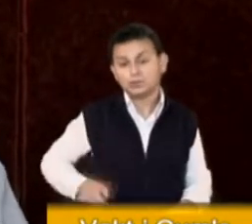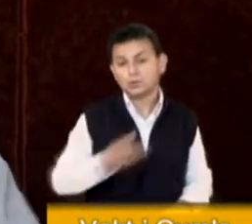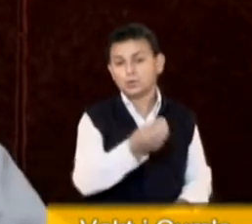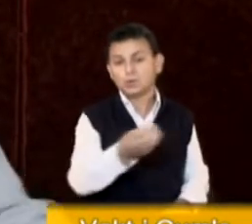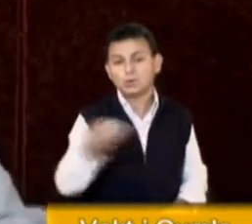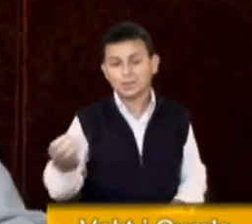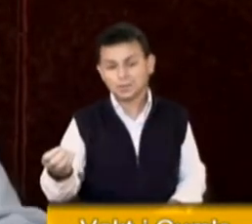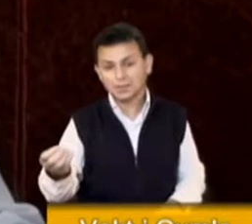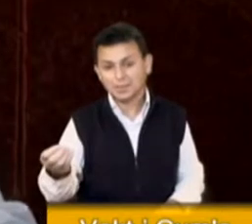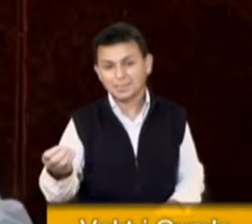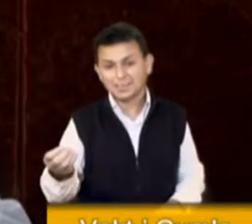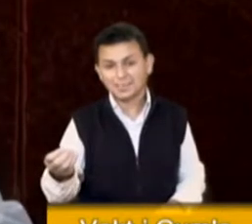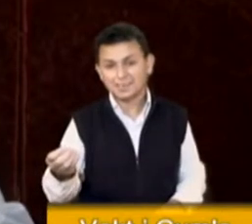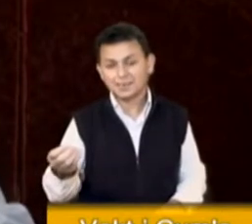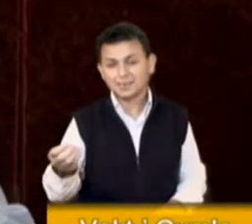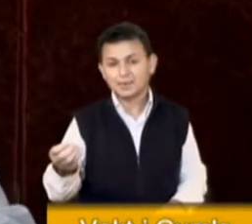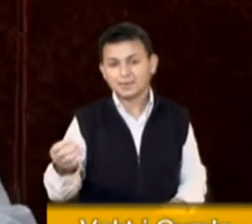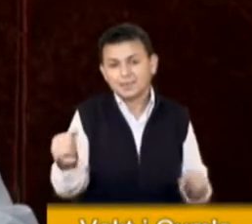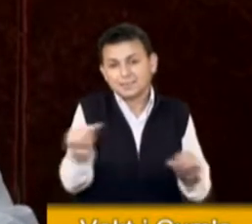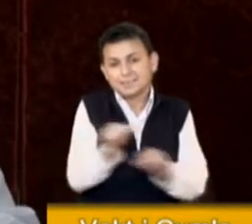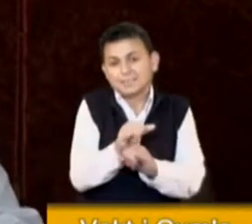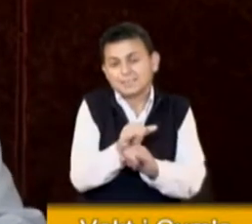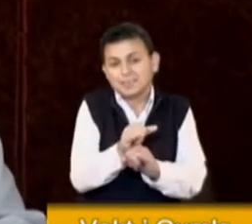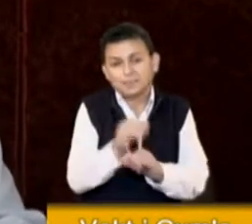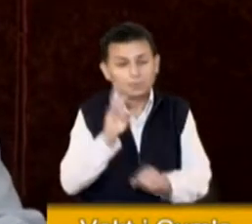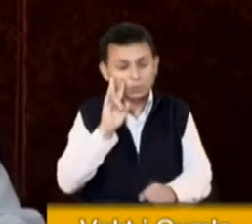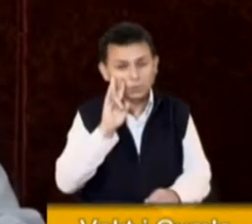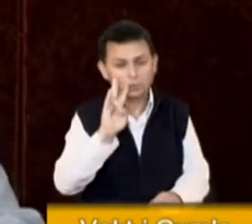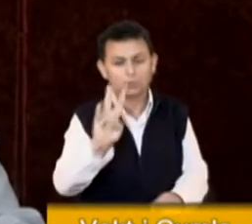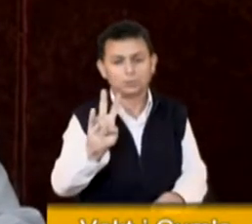görüyorum, bir şeye ihtiyacınız var mı?